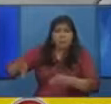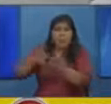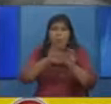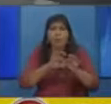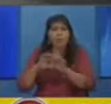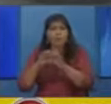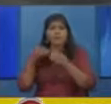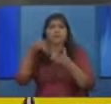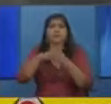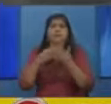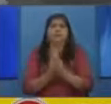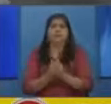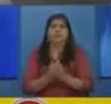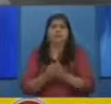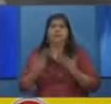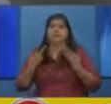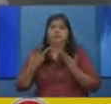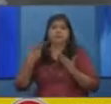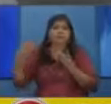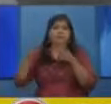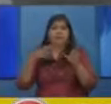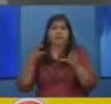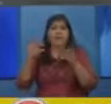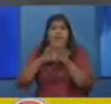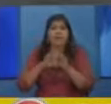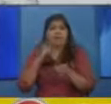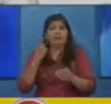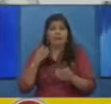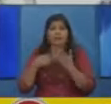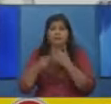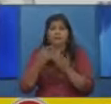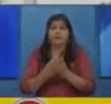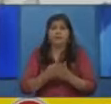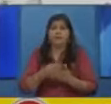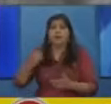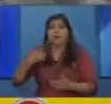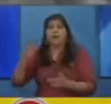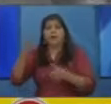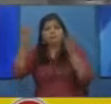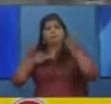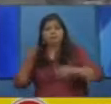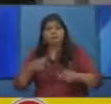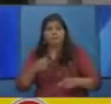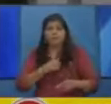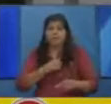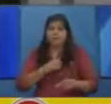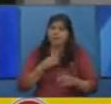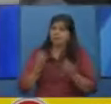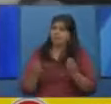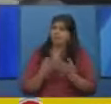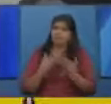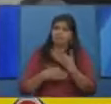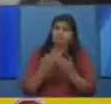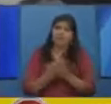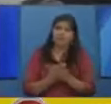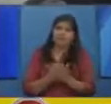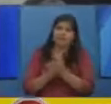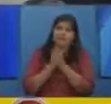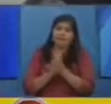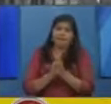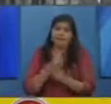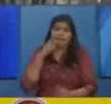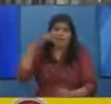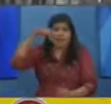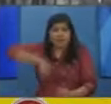किया। ये विविधता में एकता के मंत्र को हर भारतीय के मन में जगा रहे थे। साथियों,